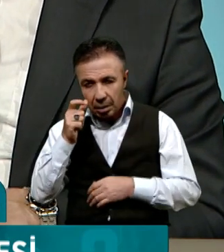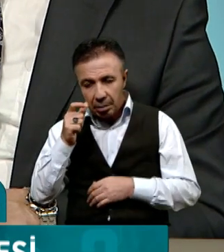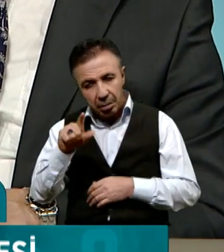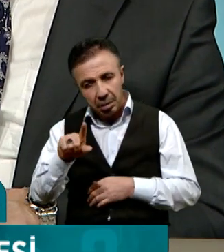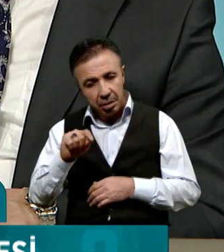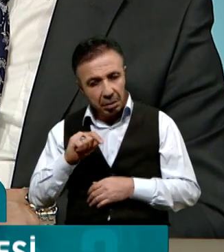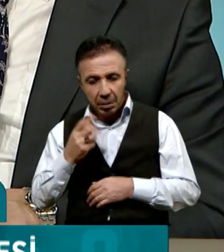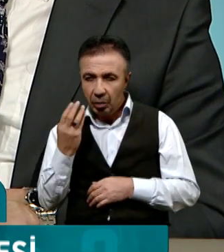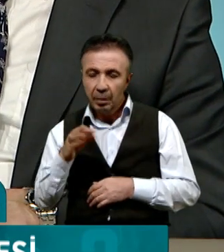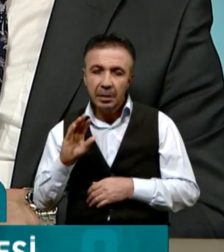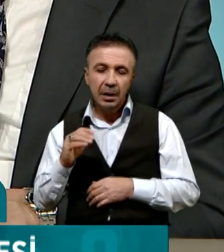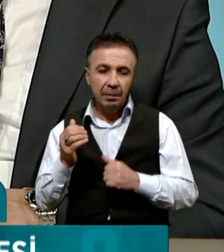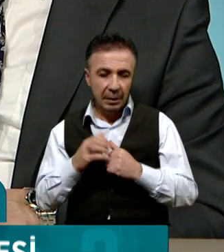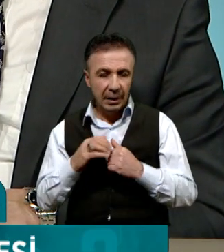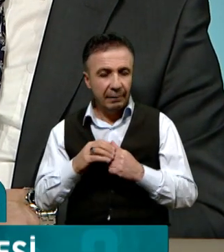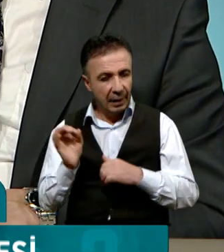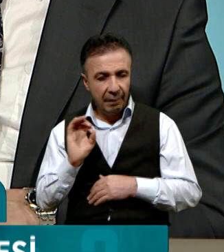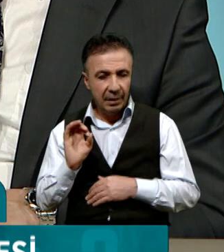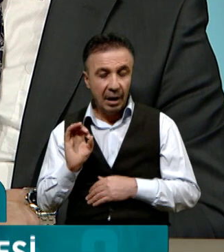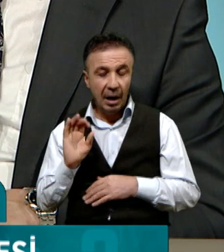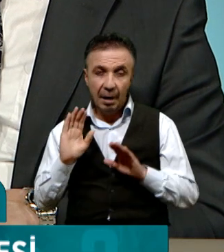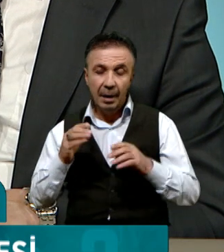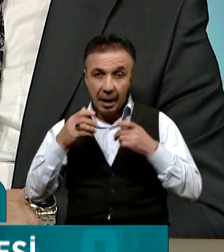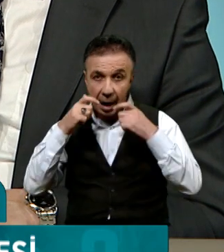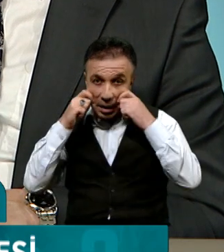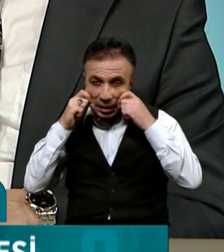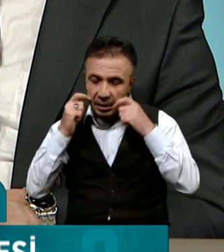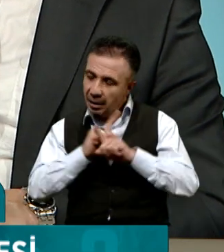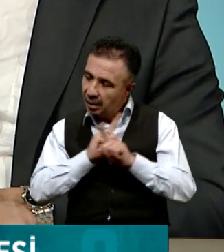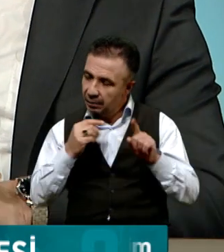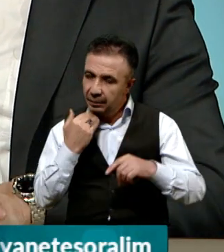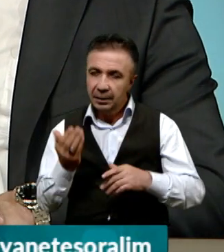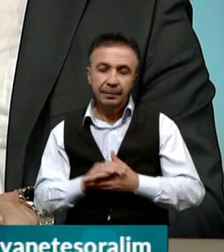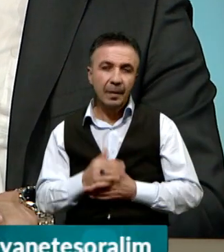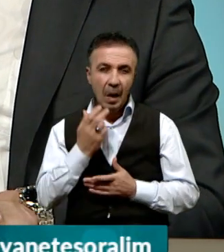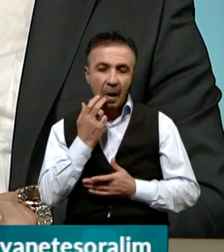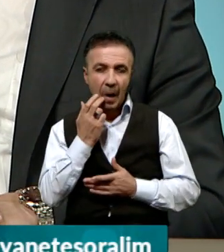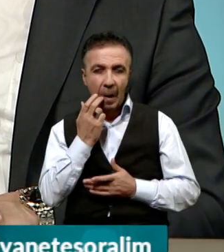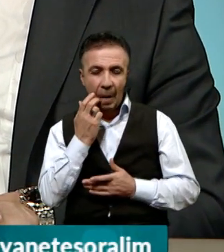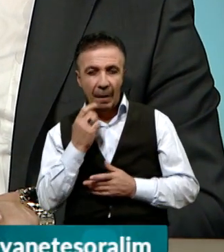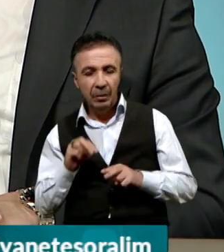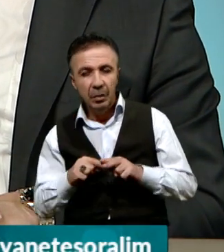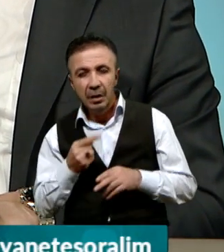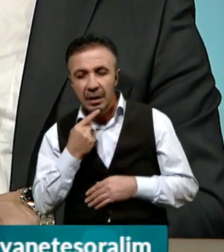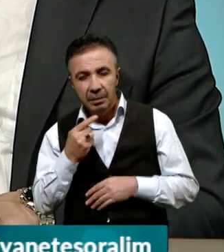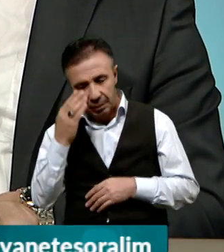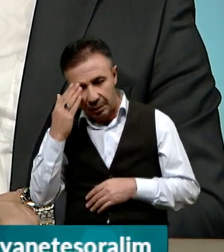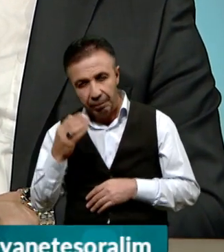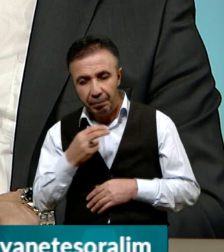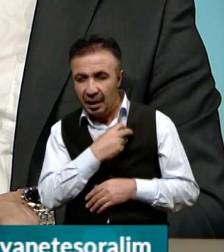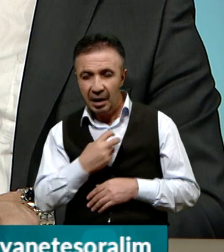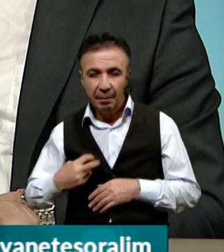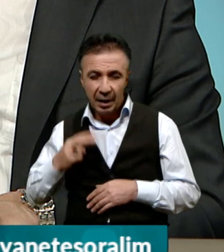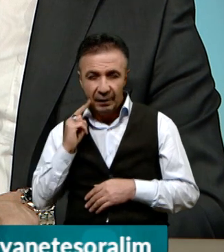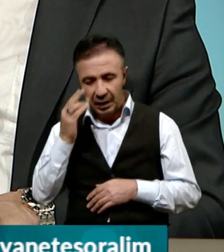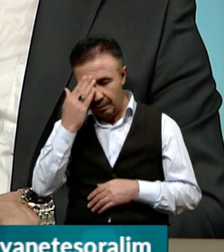Olmamalı. Yani tedaviye evet ama estetiğe hayır. Evet. Peki hocam. Deriz. Nurgül Hanım selamlarını iletmiş. Peygamber Efendimiz'e kurban kesilir